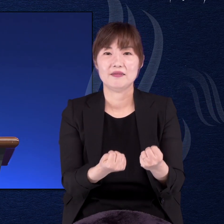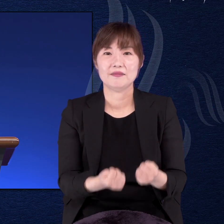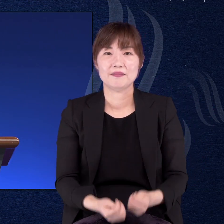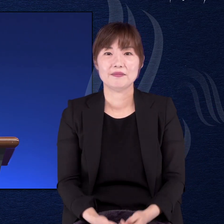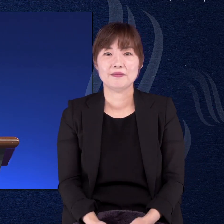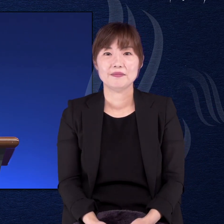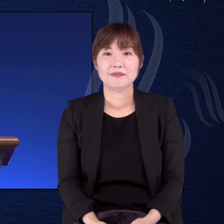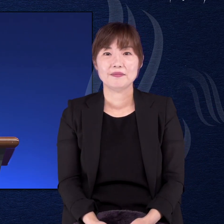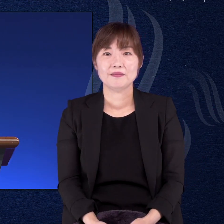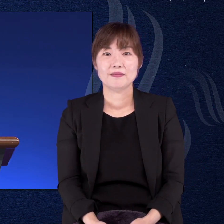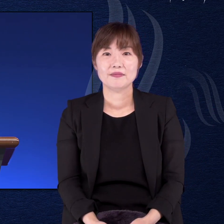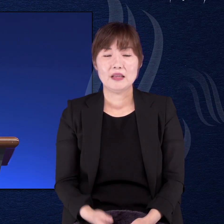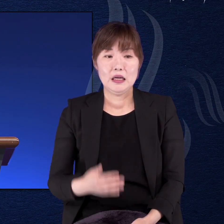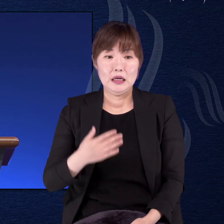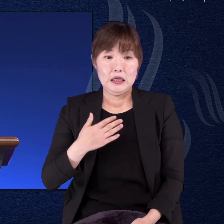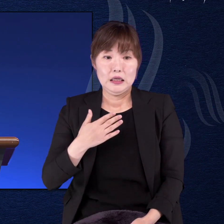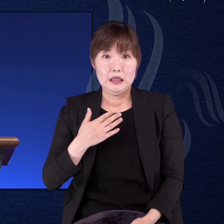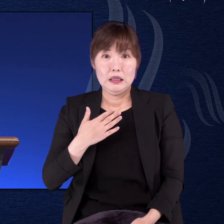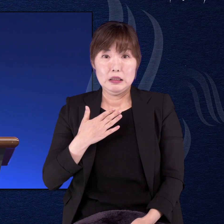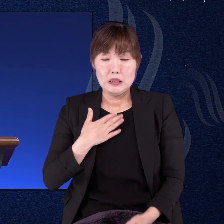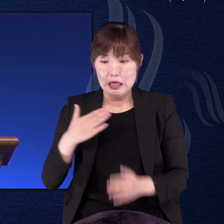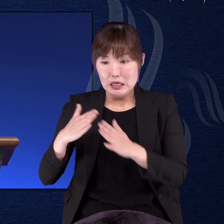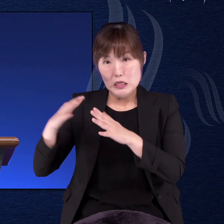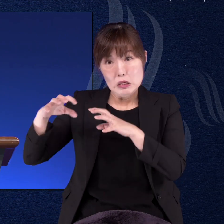하다못해 우리가 이웃집 아이를 잠깐 맡아도